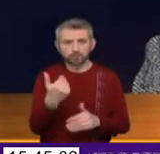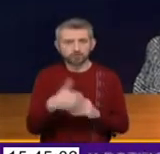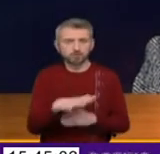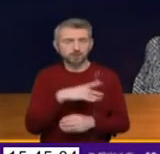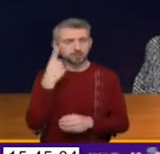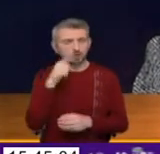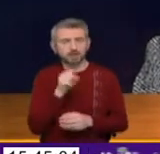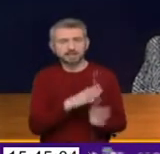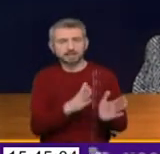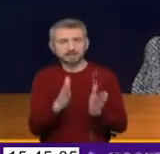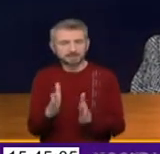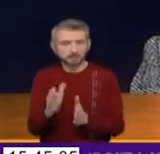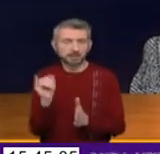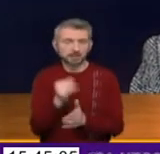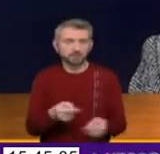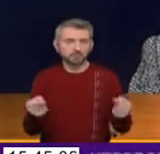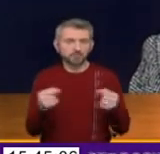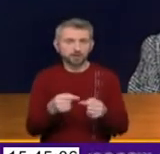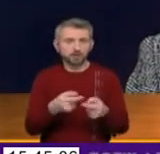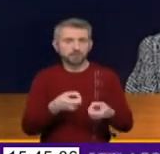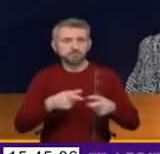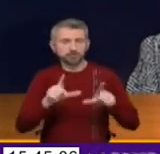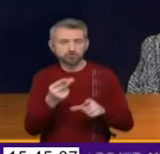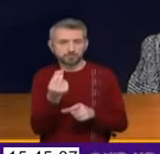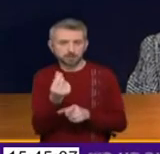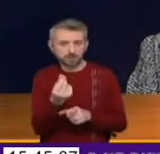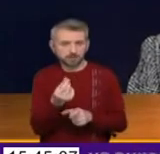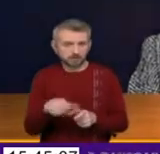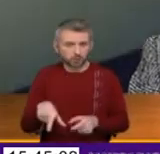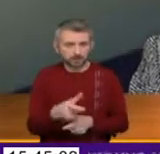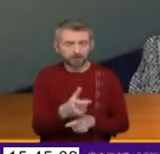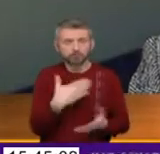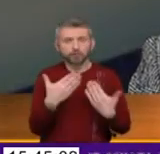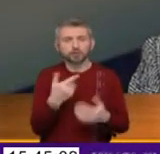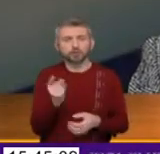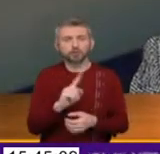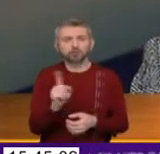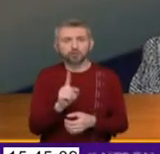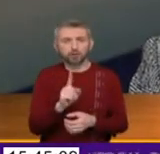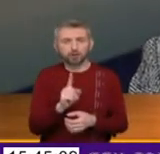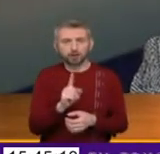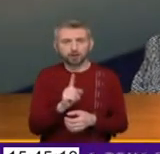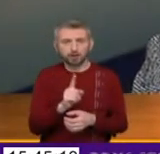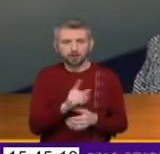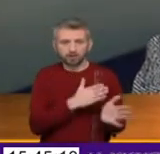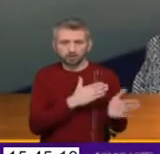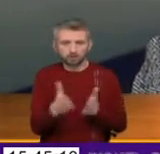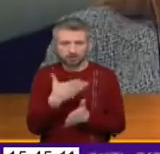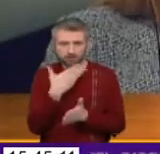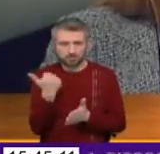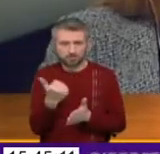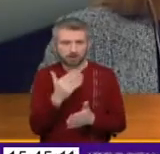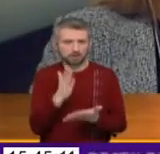була придумана ця система, і відповідно підвищення і плати за проїзд. Стосовно того, що маршрут перестав бути регулярним, є